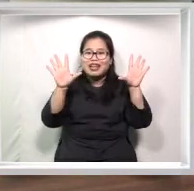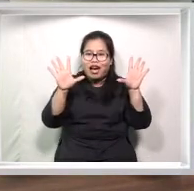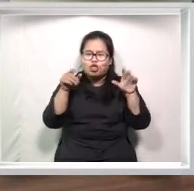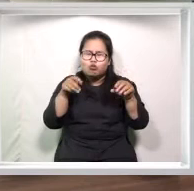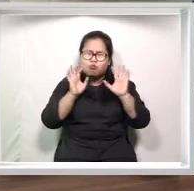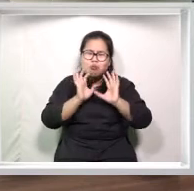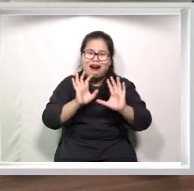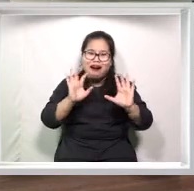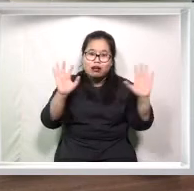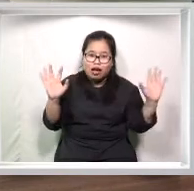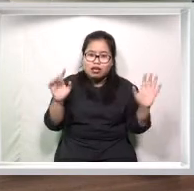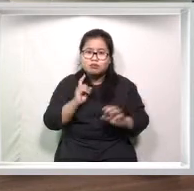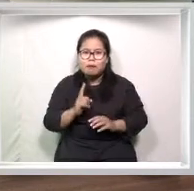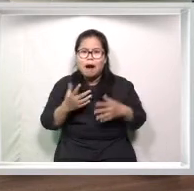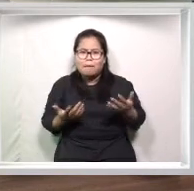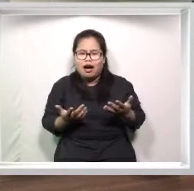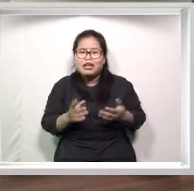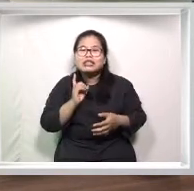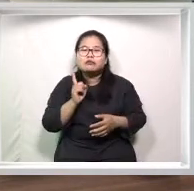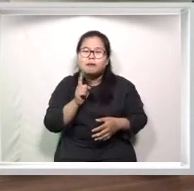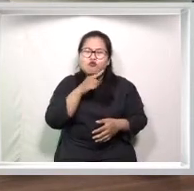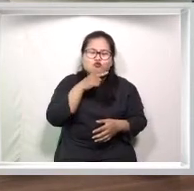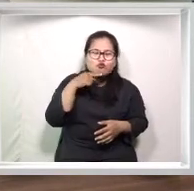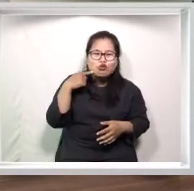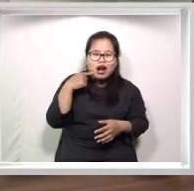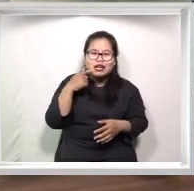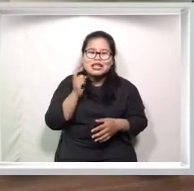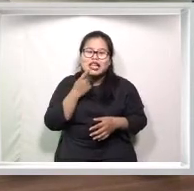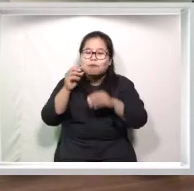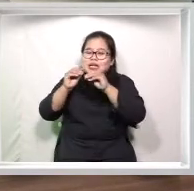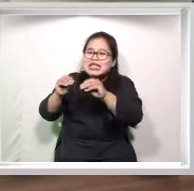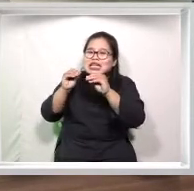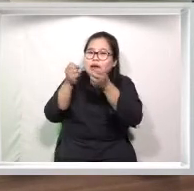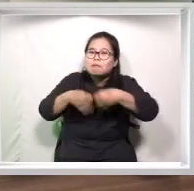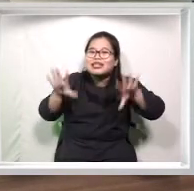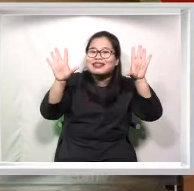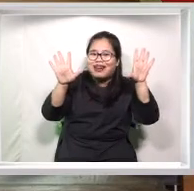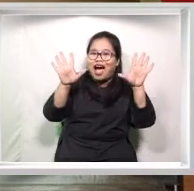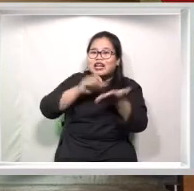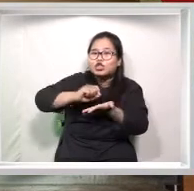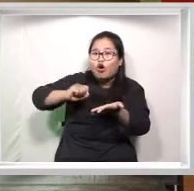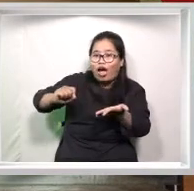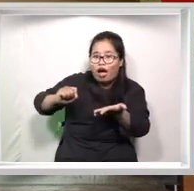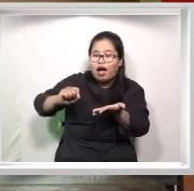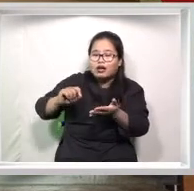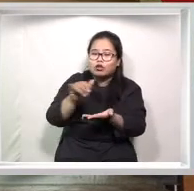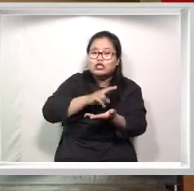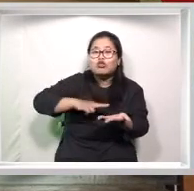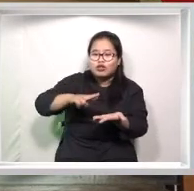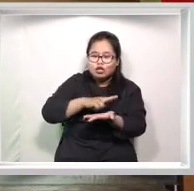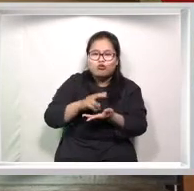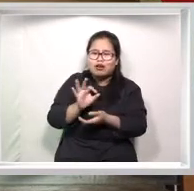dikarenakan semakin berkurangnya pendidikan Pancasila di sekolah dan di perguruan tinggi lainnya.